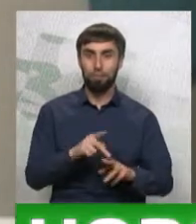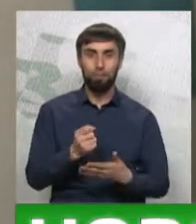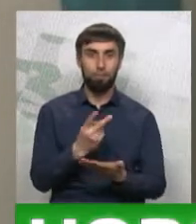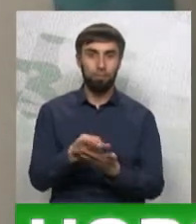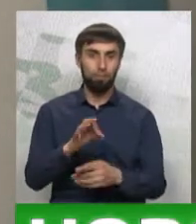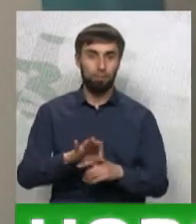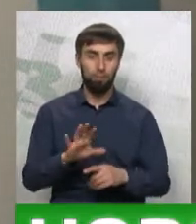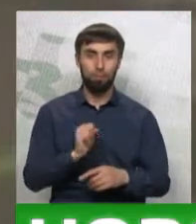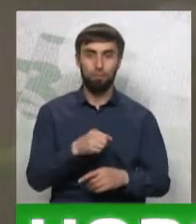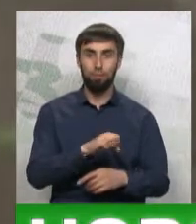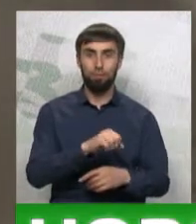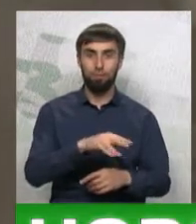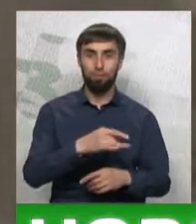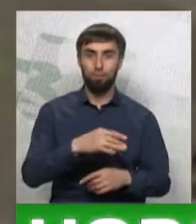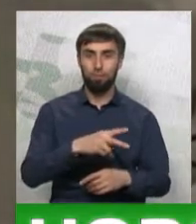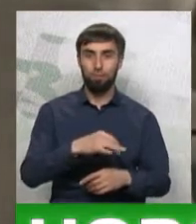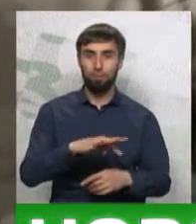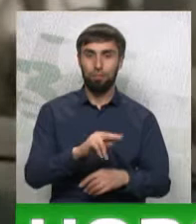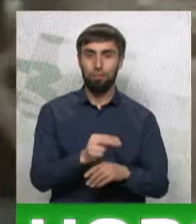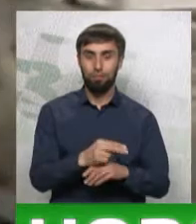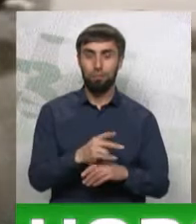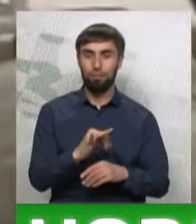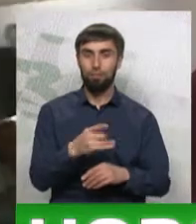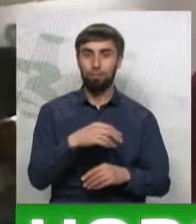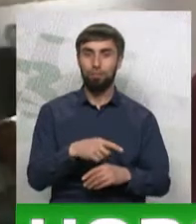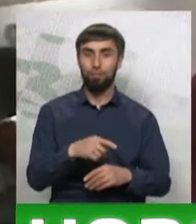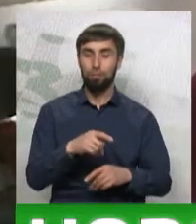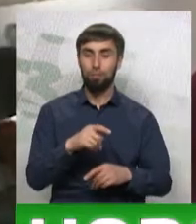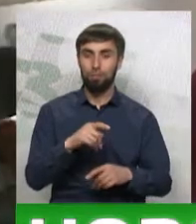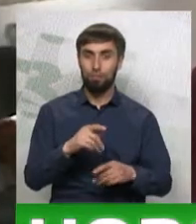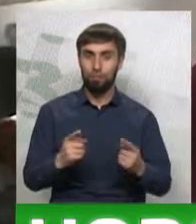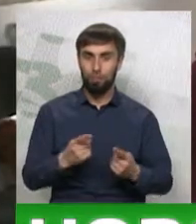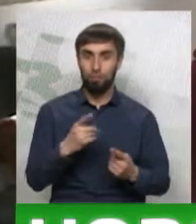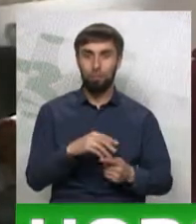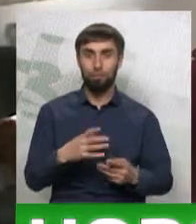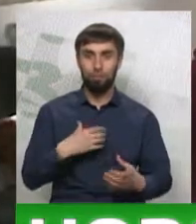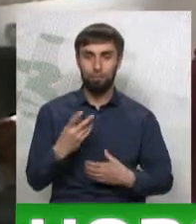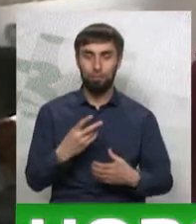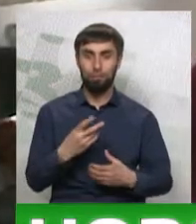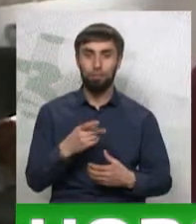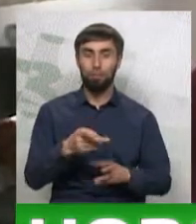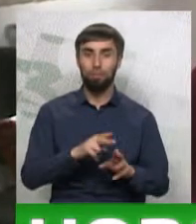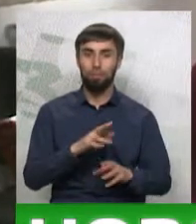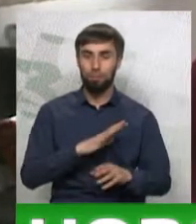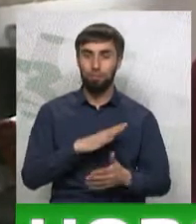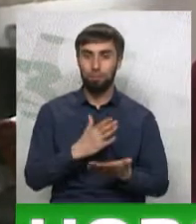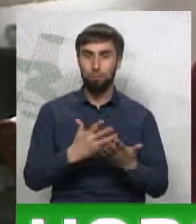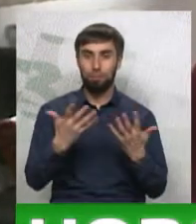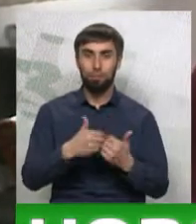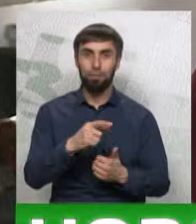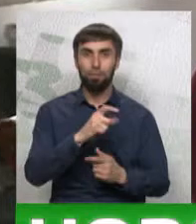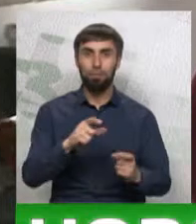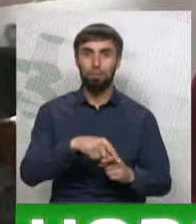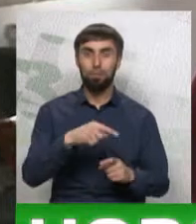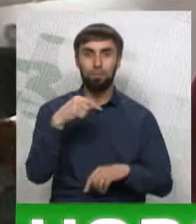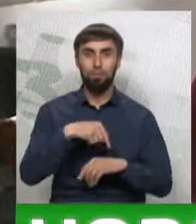переносятся организмом но опасаться все-таки стоит увеличилось число бессимптомных носителей у нас но тут